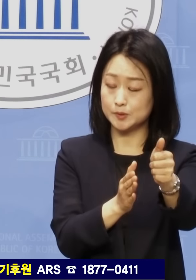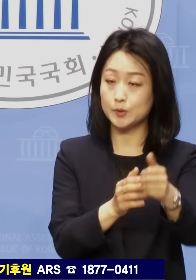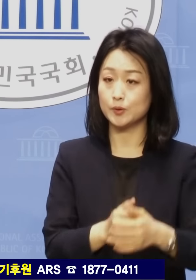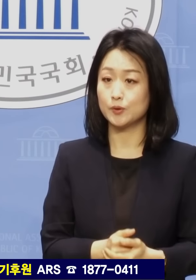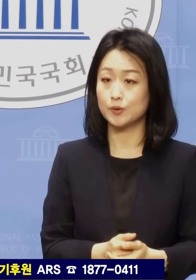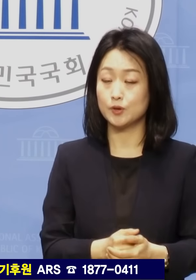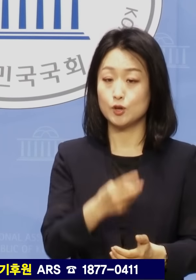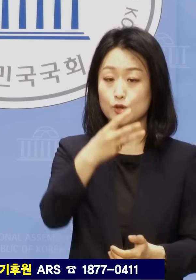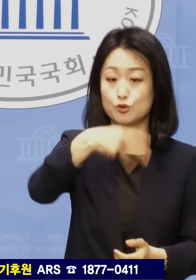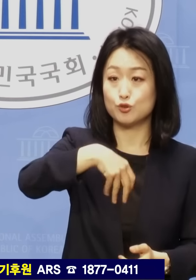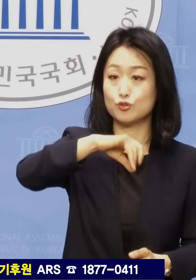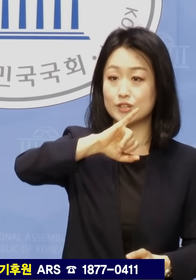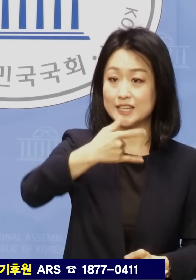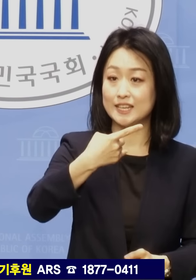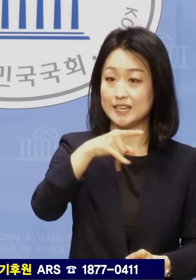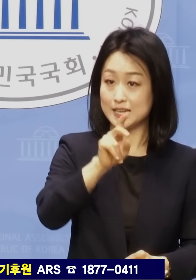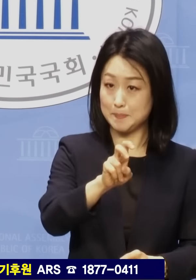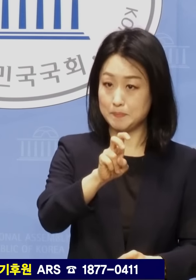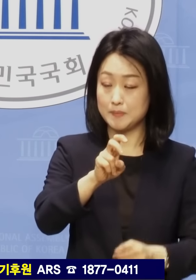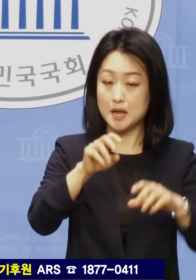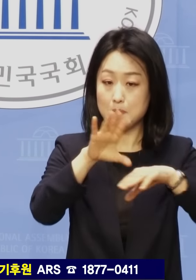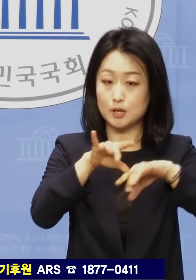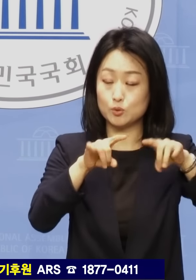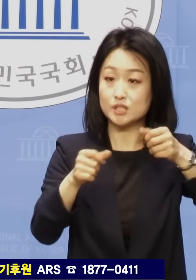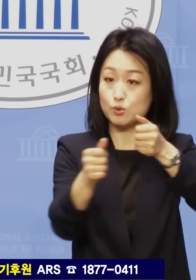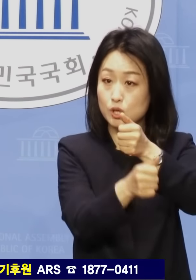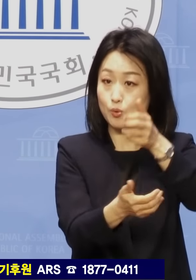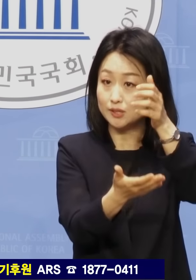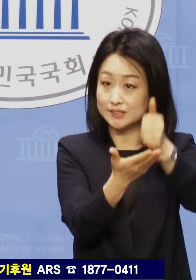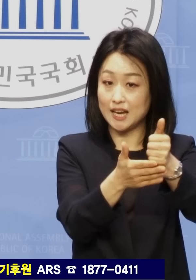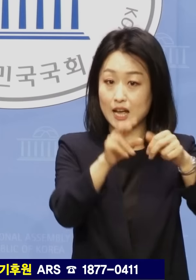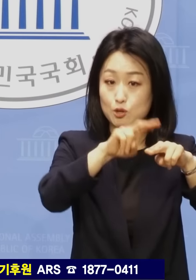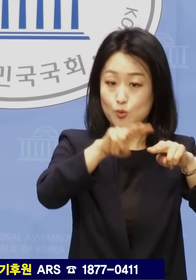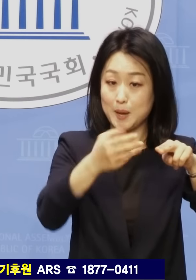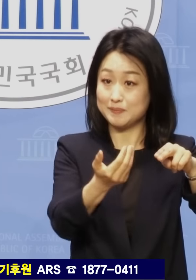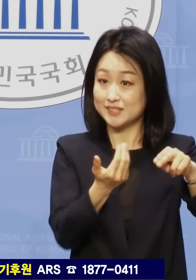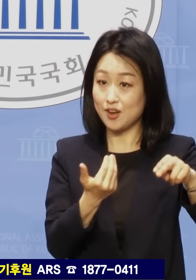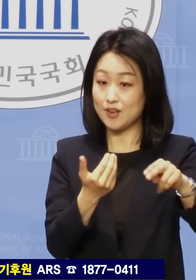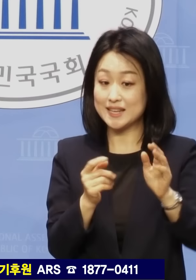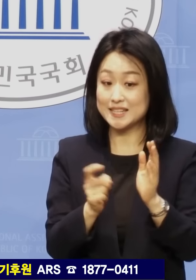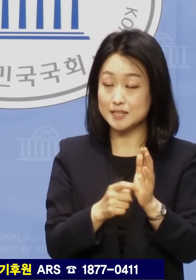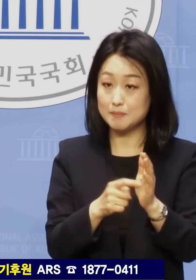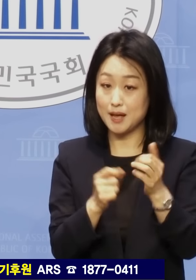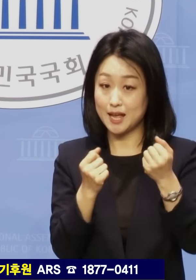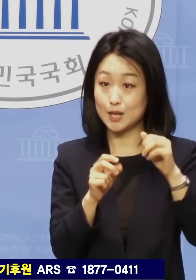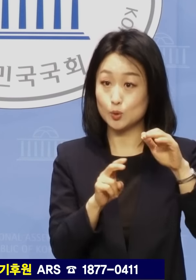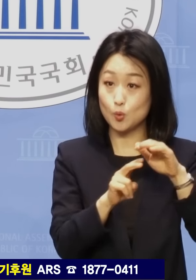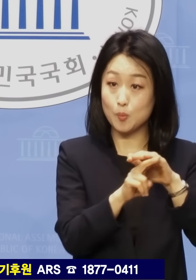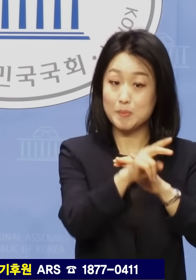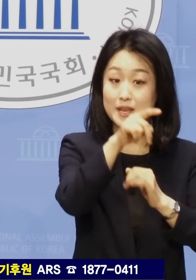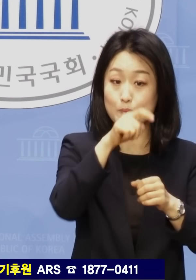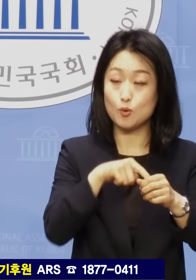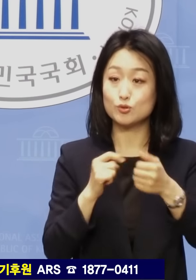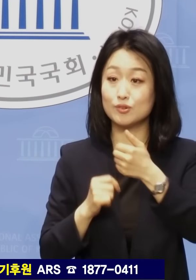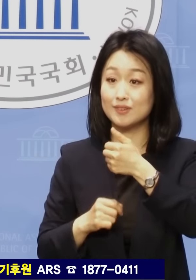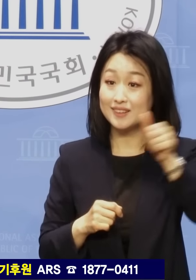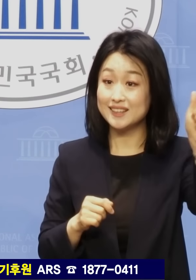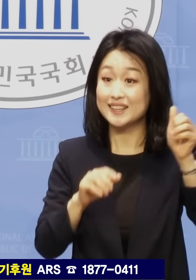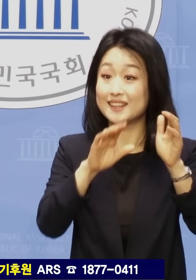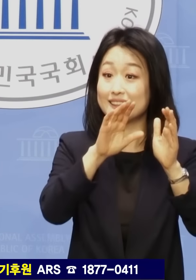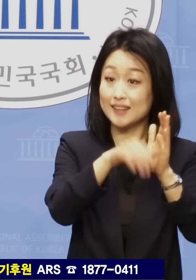류림 방송통신 심 위원장이 퇴임전 급조된 도피성 출장에서 외교